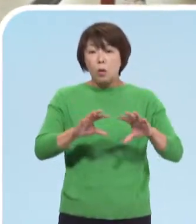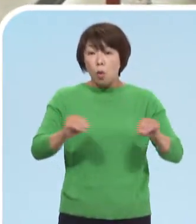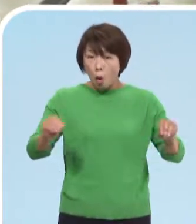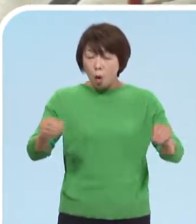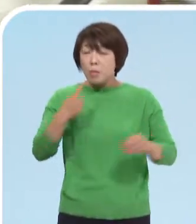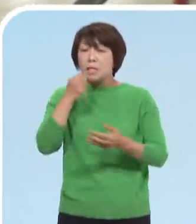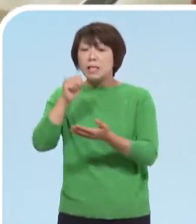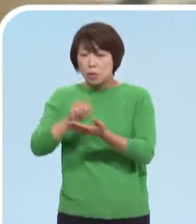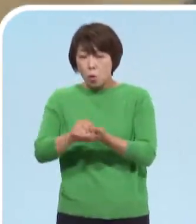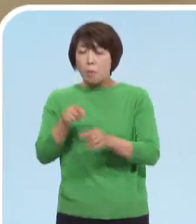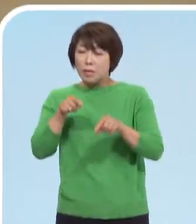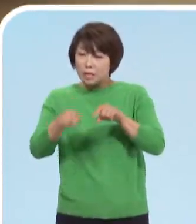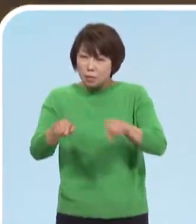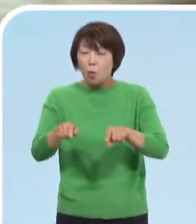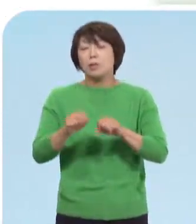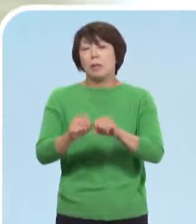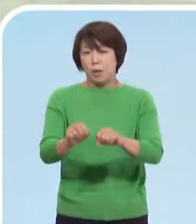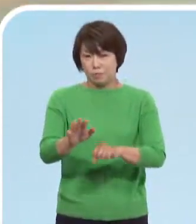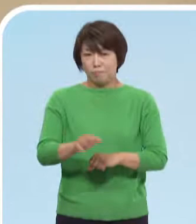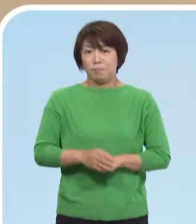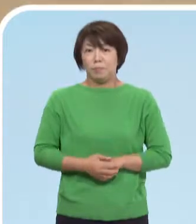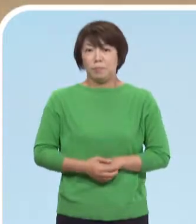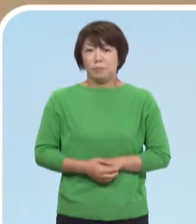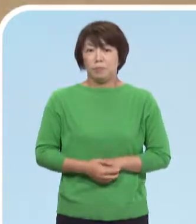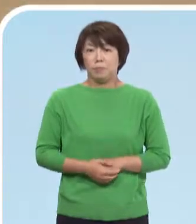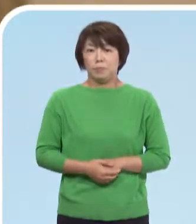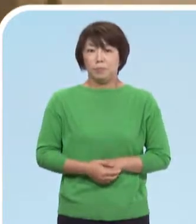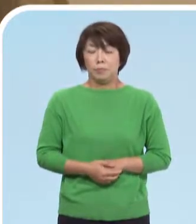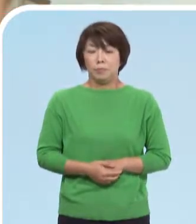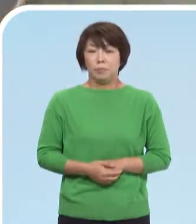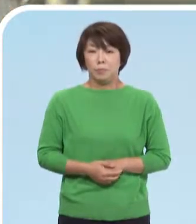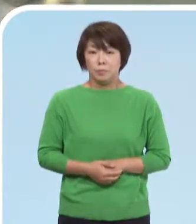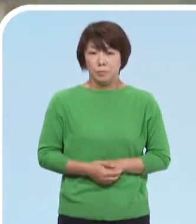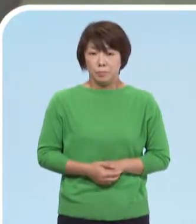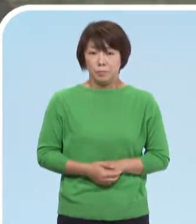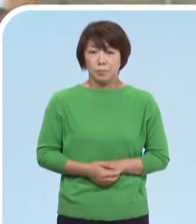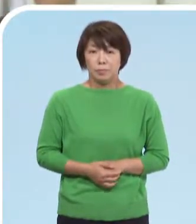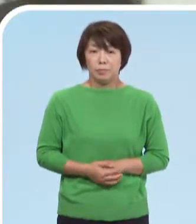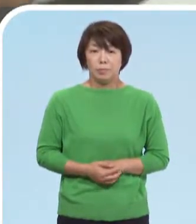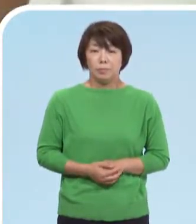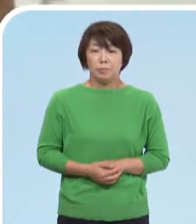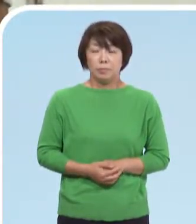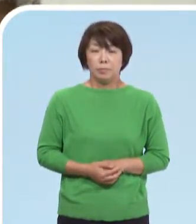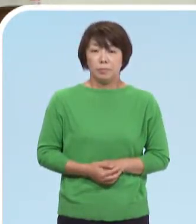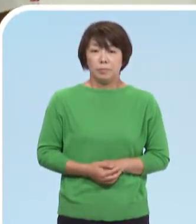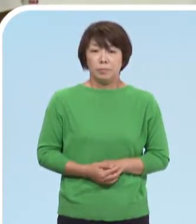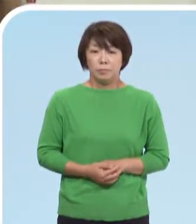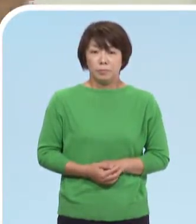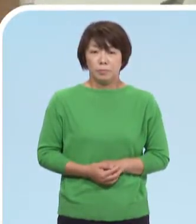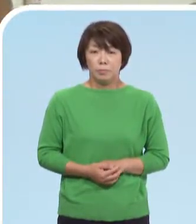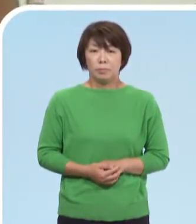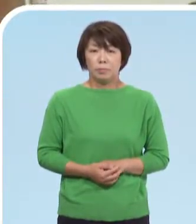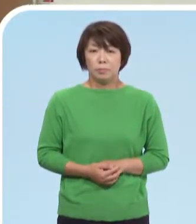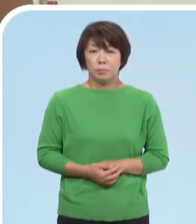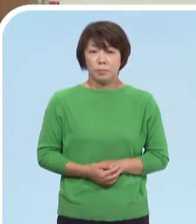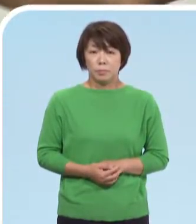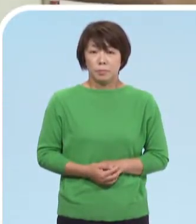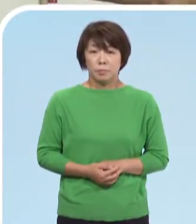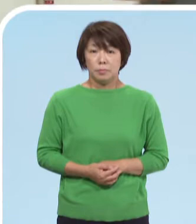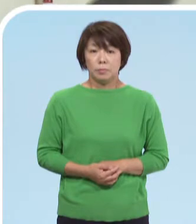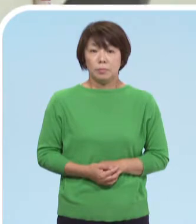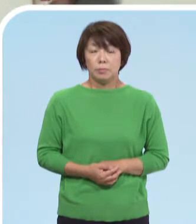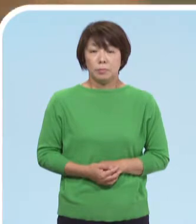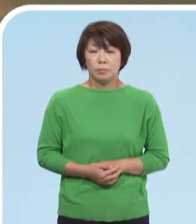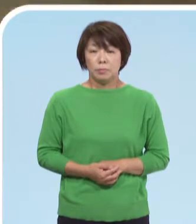土曜日と日曜日に教えているそうです。 頭できるだけ下がらんように全部体重かかるように